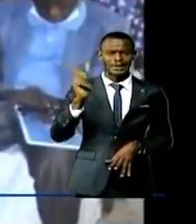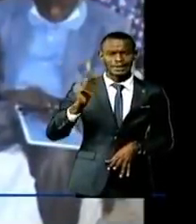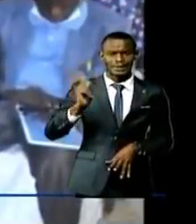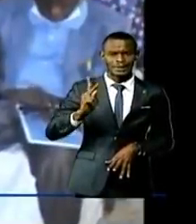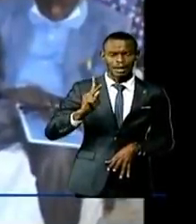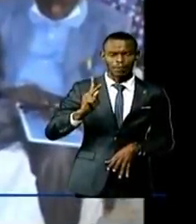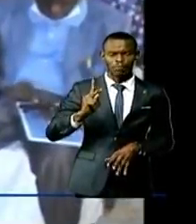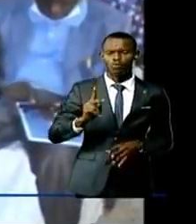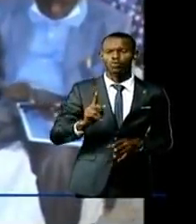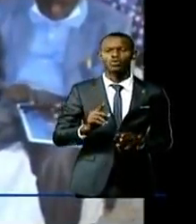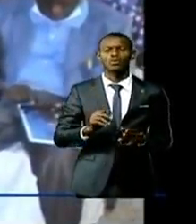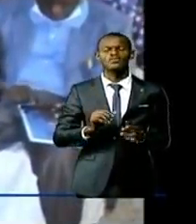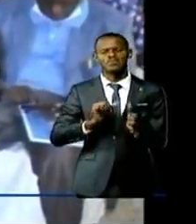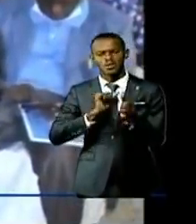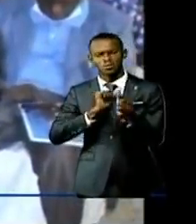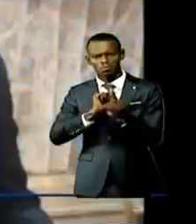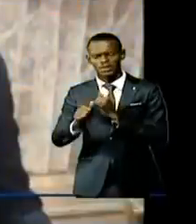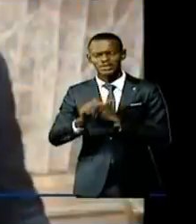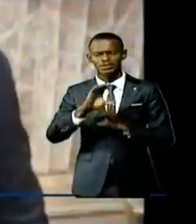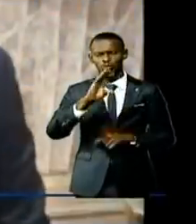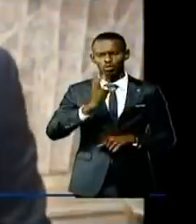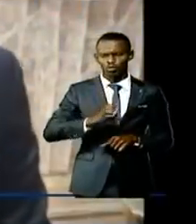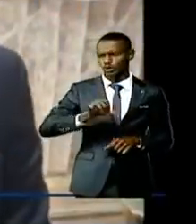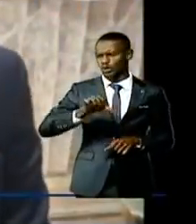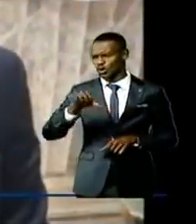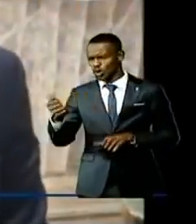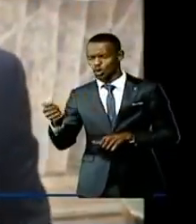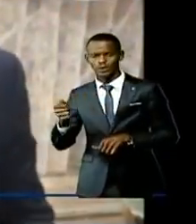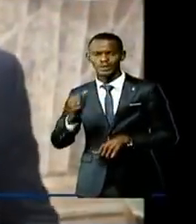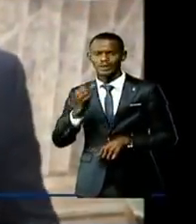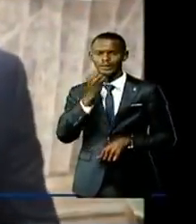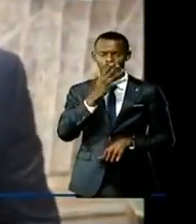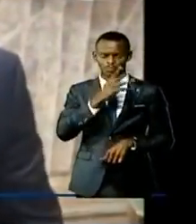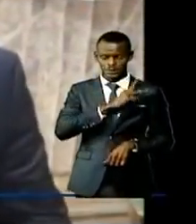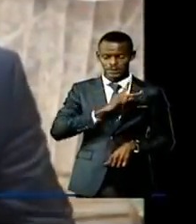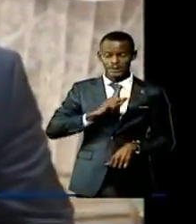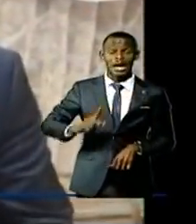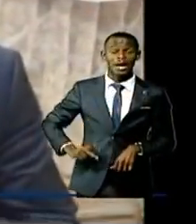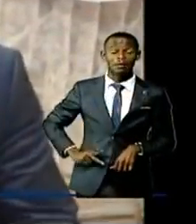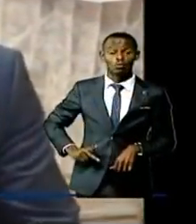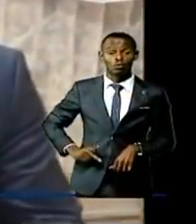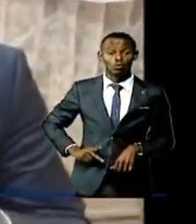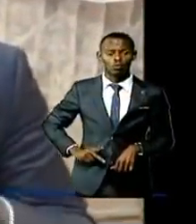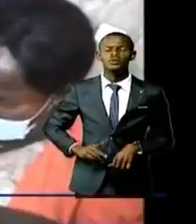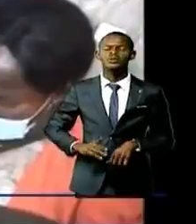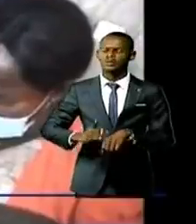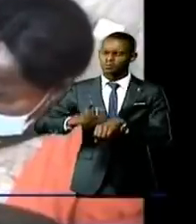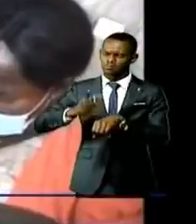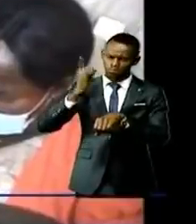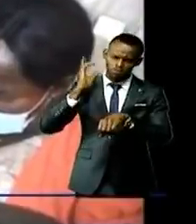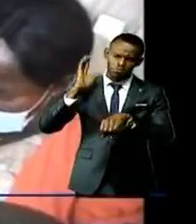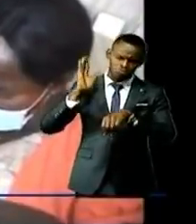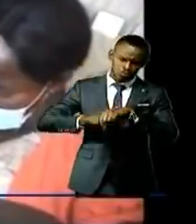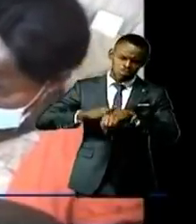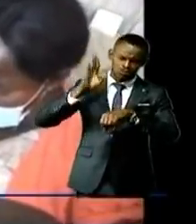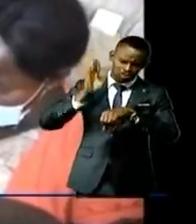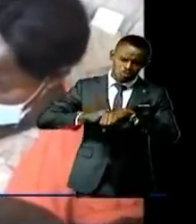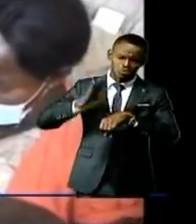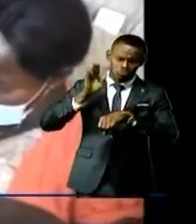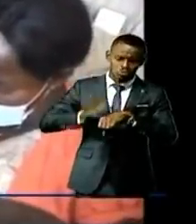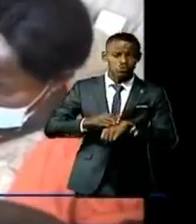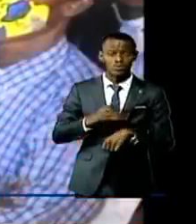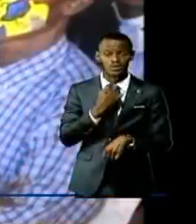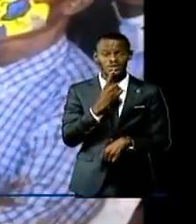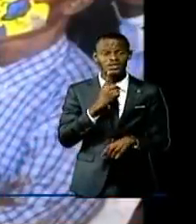Ngiringiri, Kasavubu et Kalamu de recevoir des injonctions fermes contre l'insécurité, l'insalubrité, la